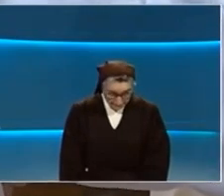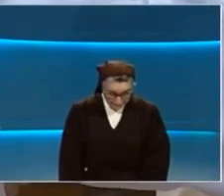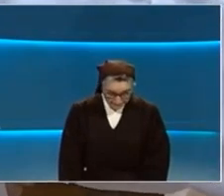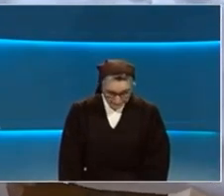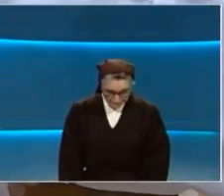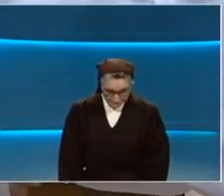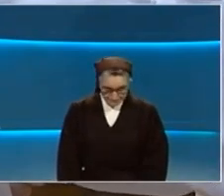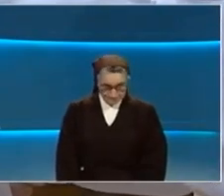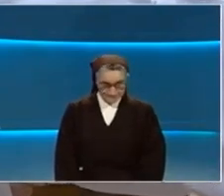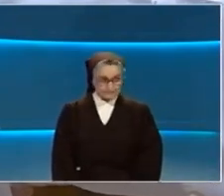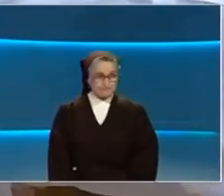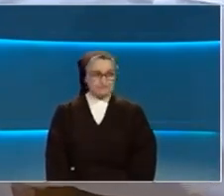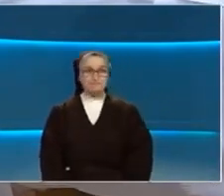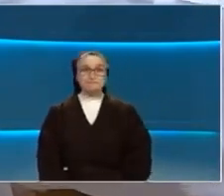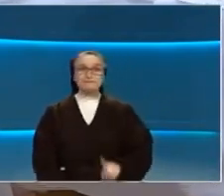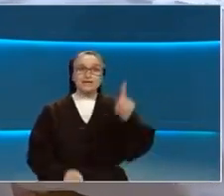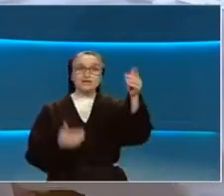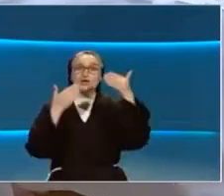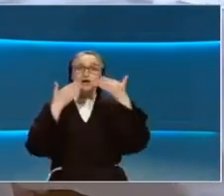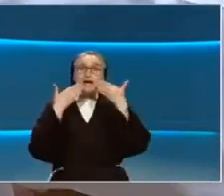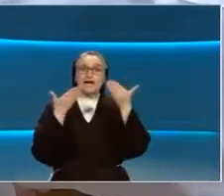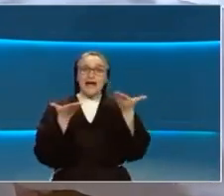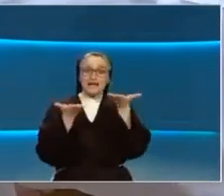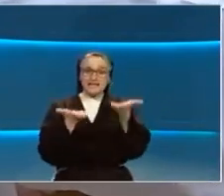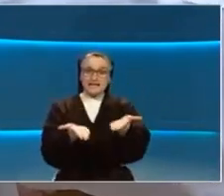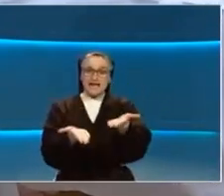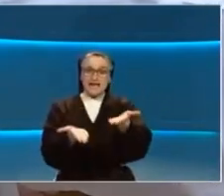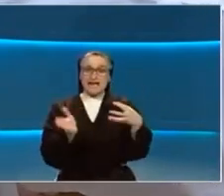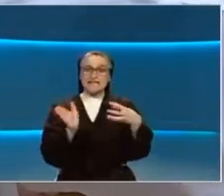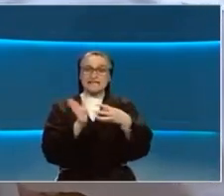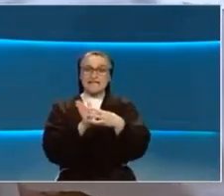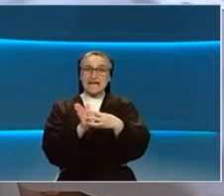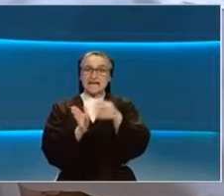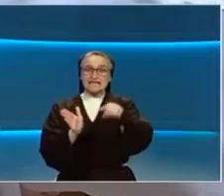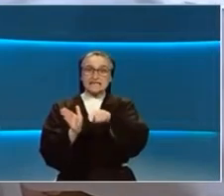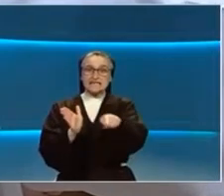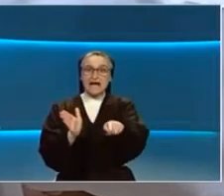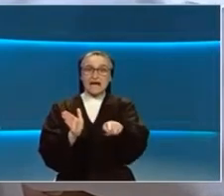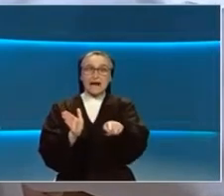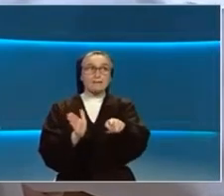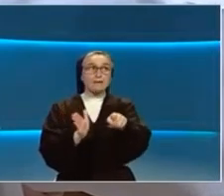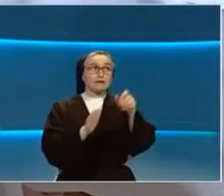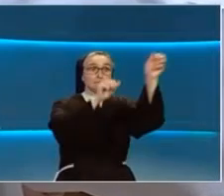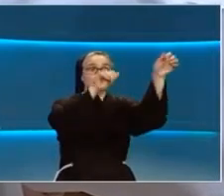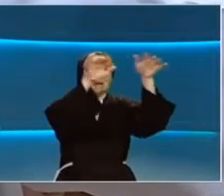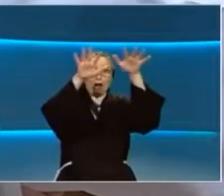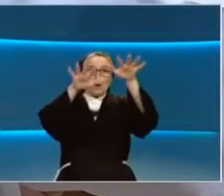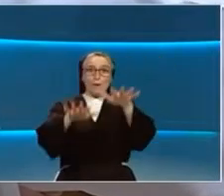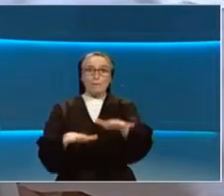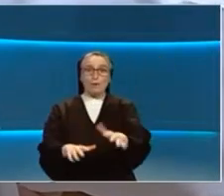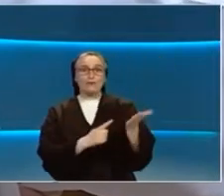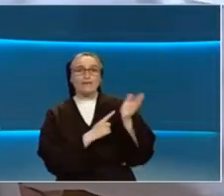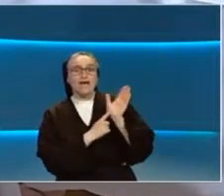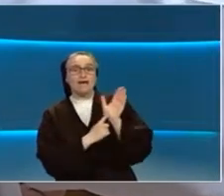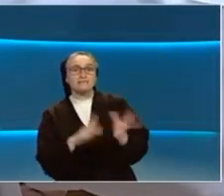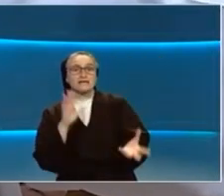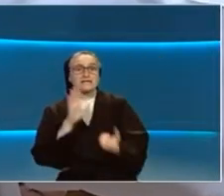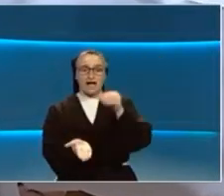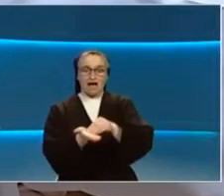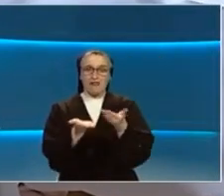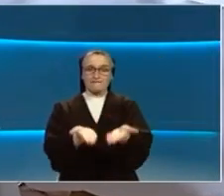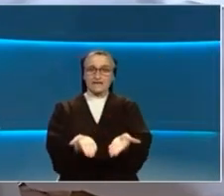Dio, per mezzo dei segni sacramentali, tu operi con invisibile potenza le meraviglie della salvezza